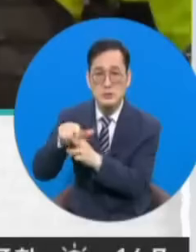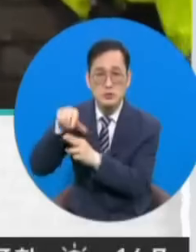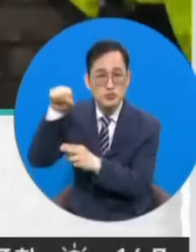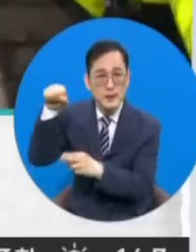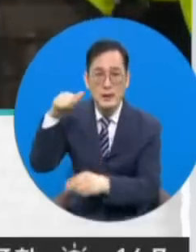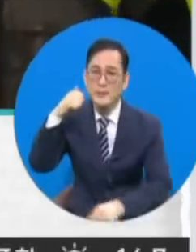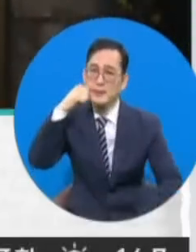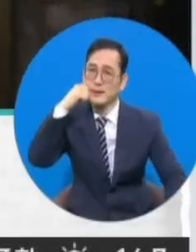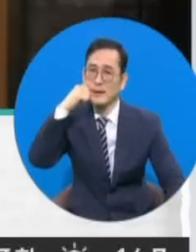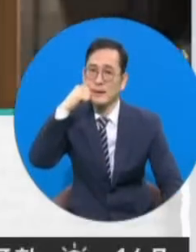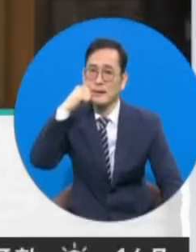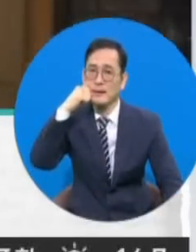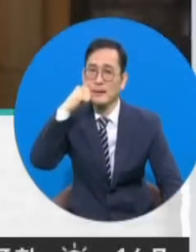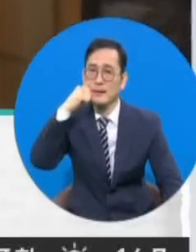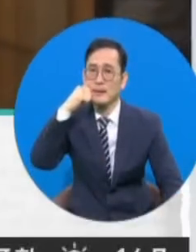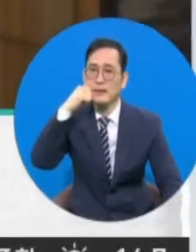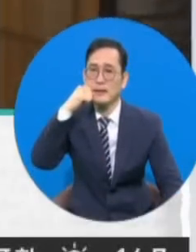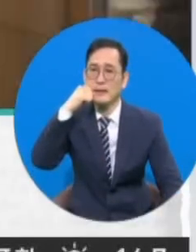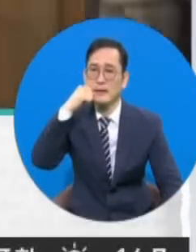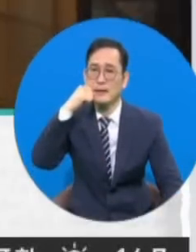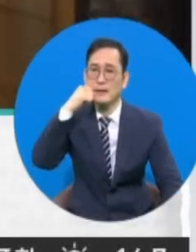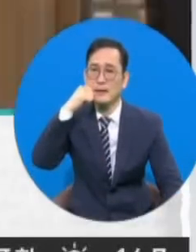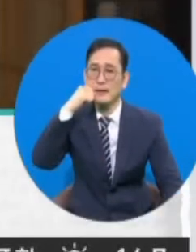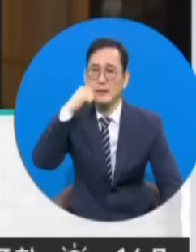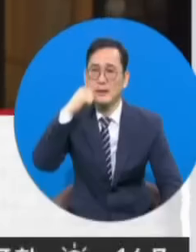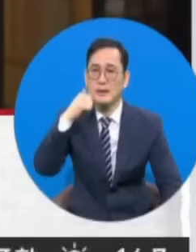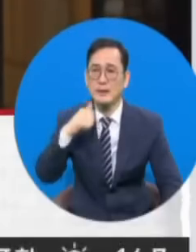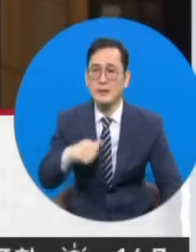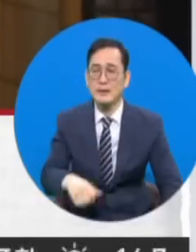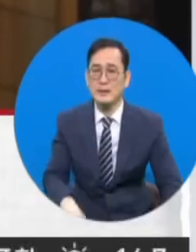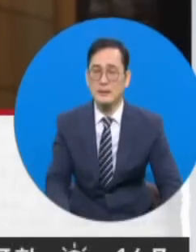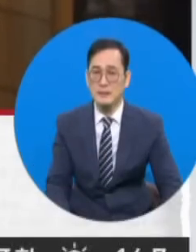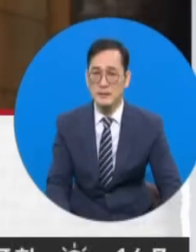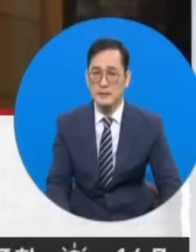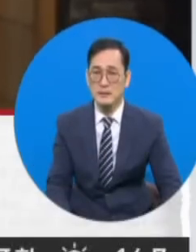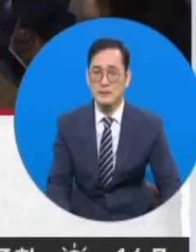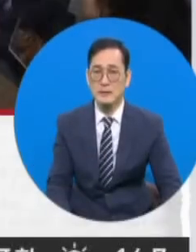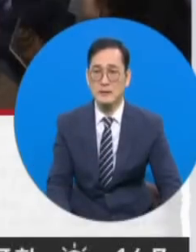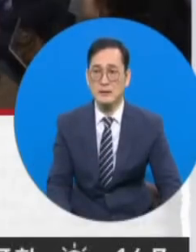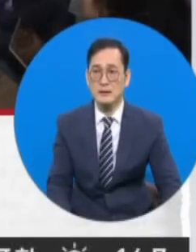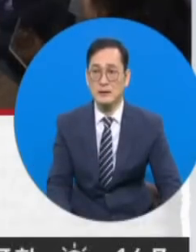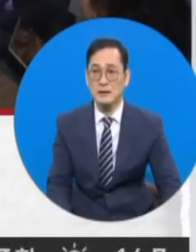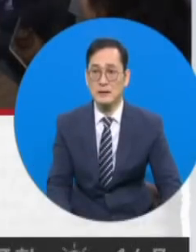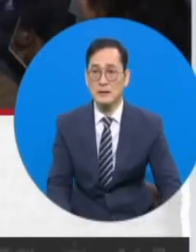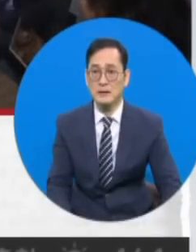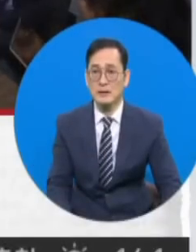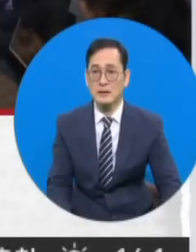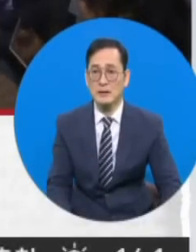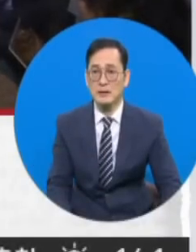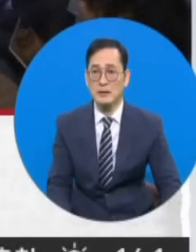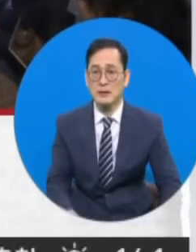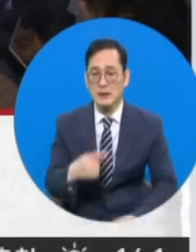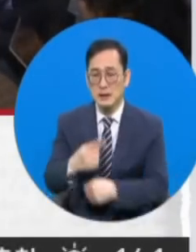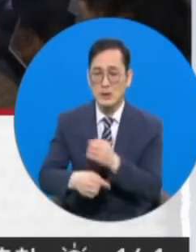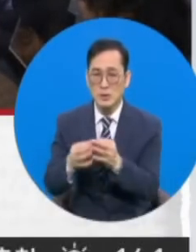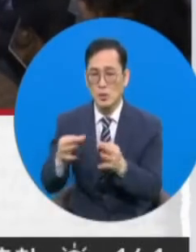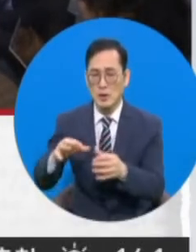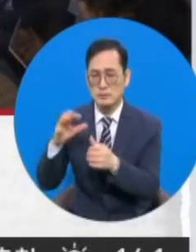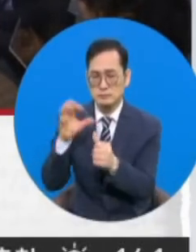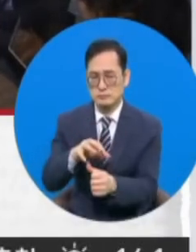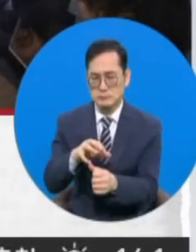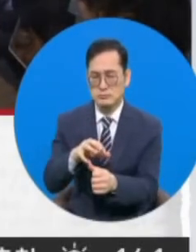출마여 굉장히 불투명해지는 것이거든요 중간에 구제를 받지 않는 이상 그렇게 됐을 경우에는 차라리 1년 동안의 징계를